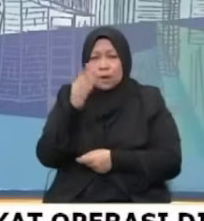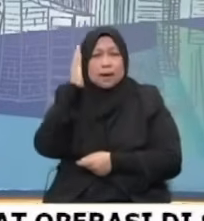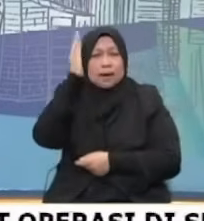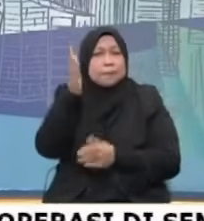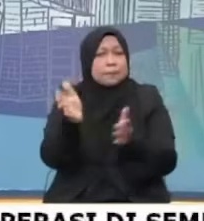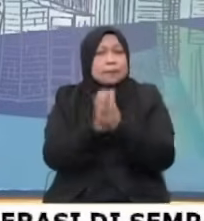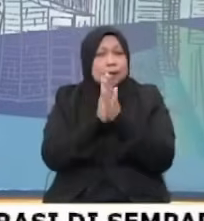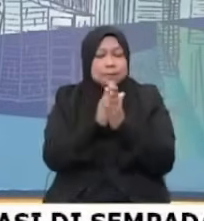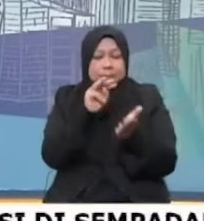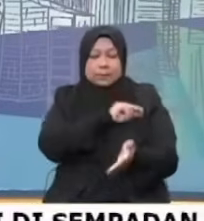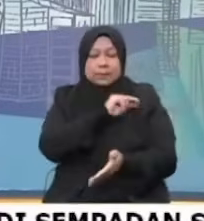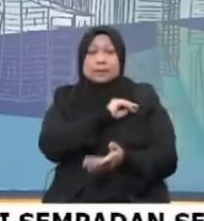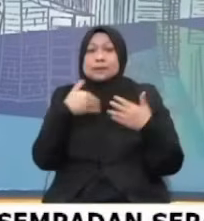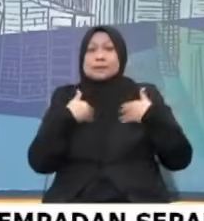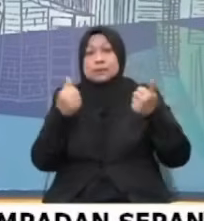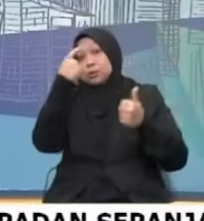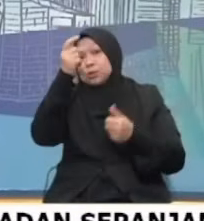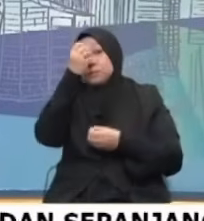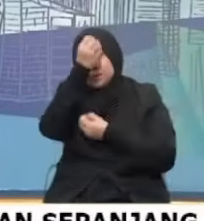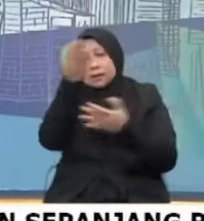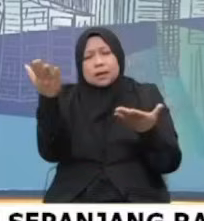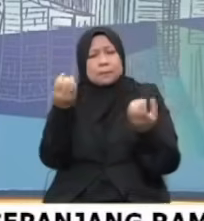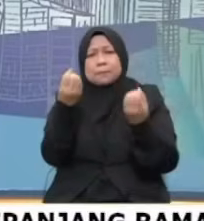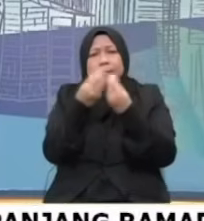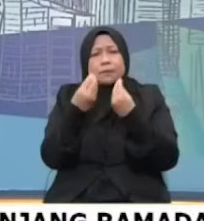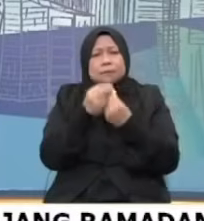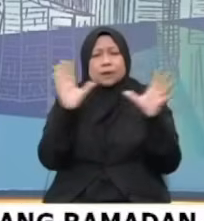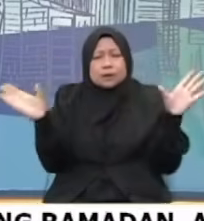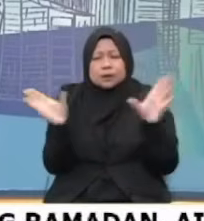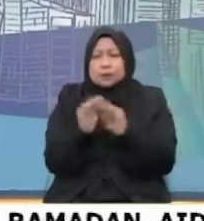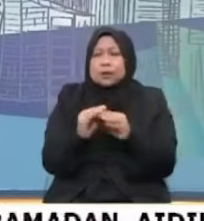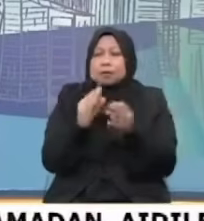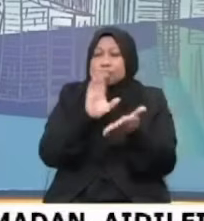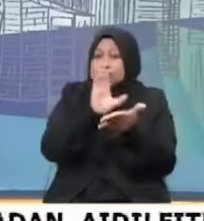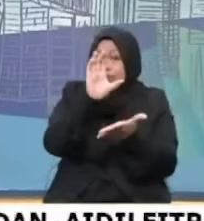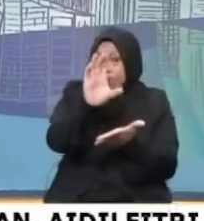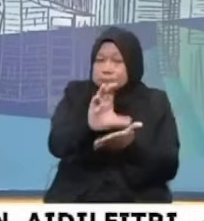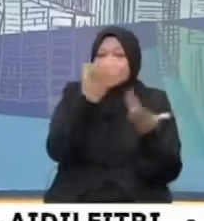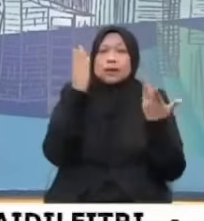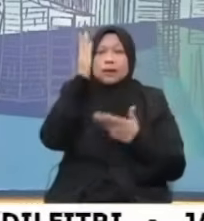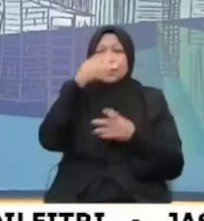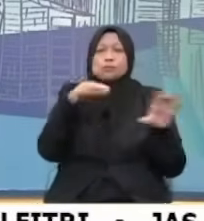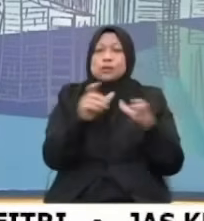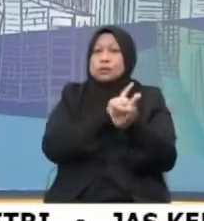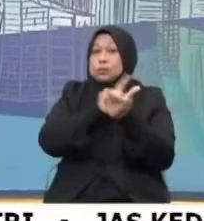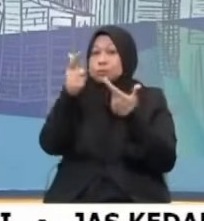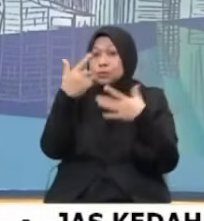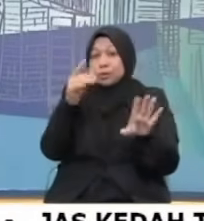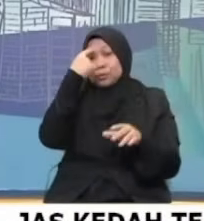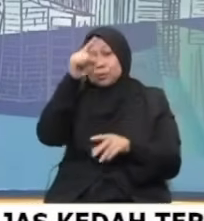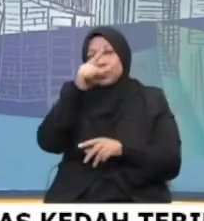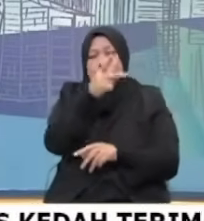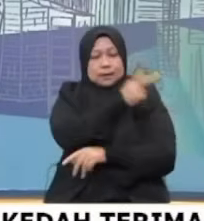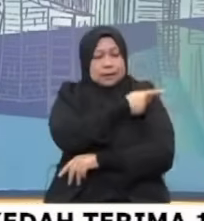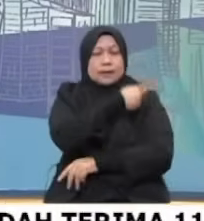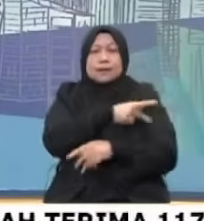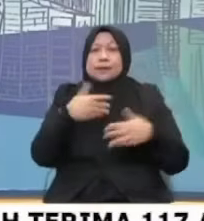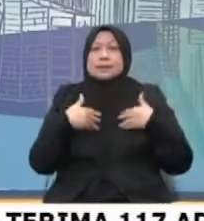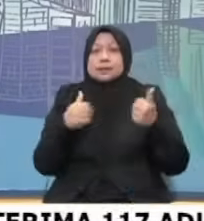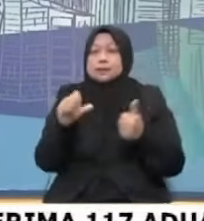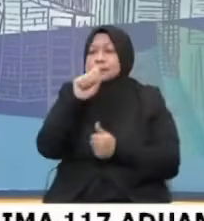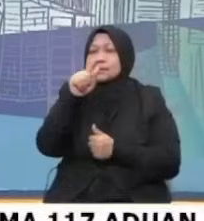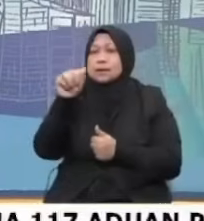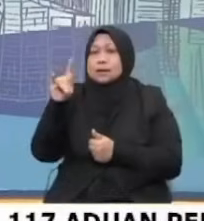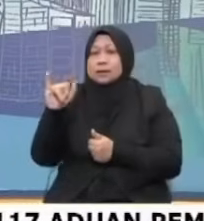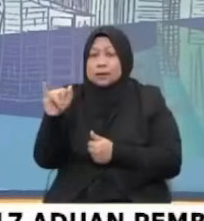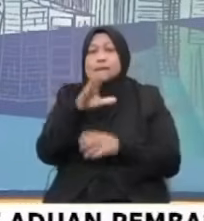akanema menteri kesihatan untuk menyatakan Berapakah jumlah perunukan yang akan telah diluluskan kepada klinik kesihatan sarike